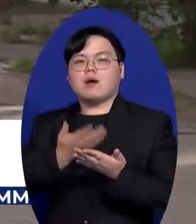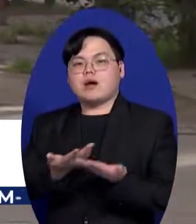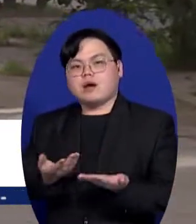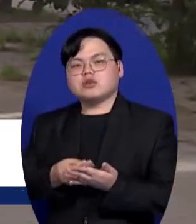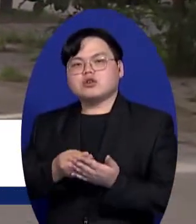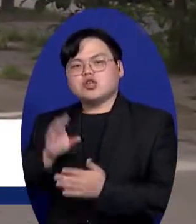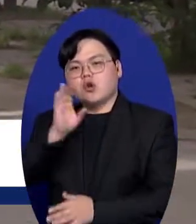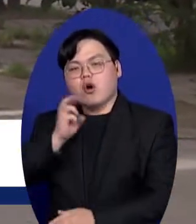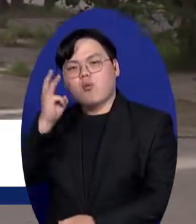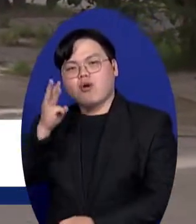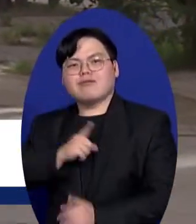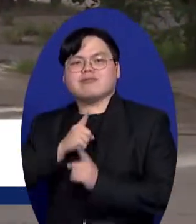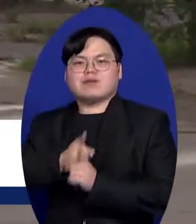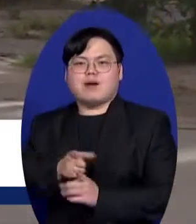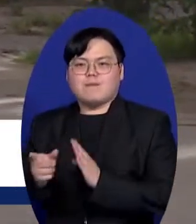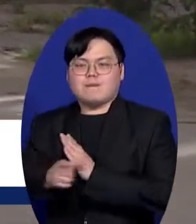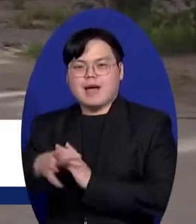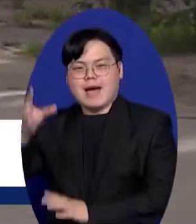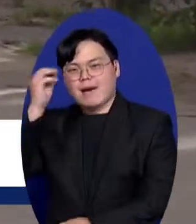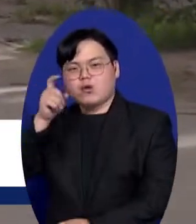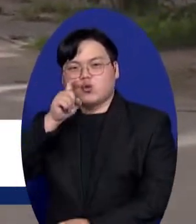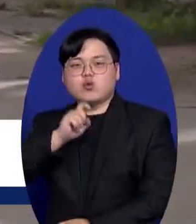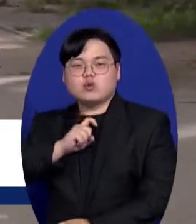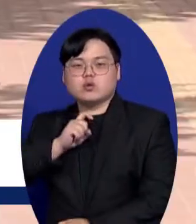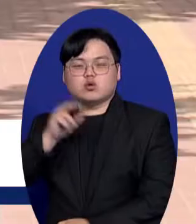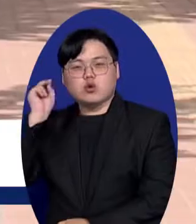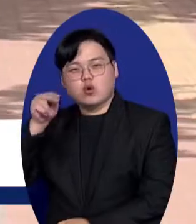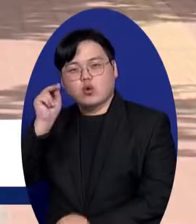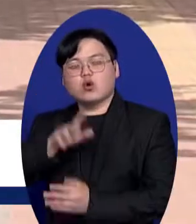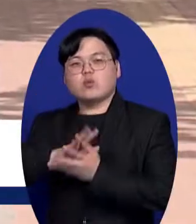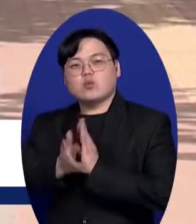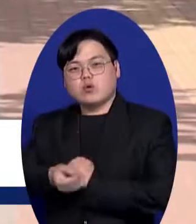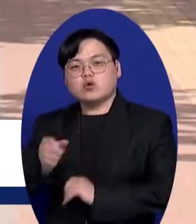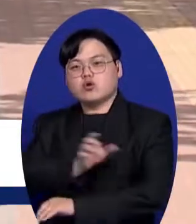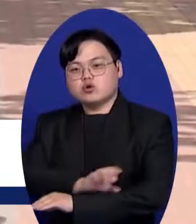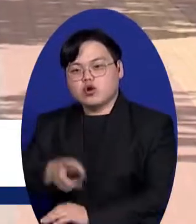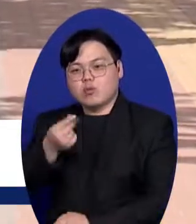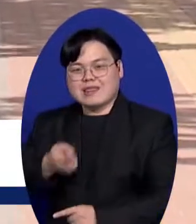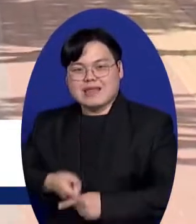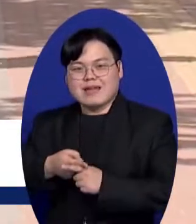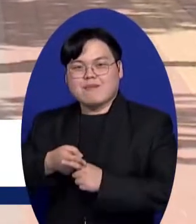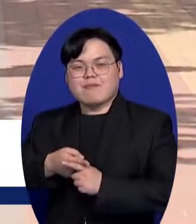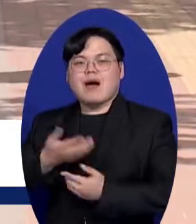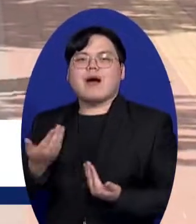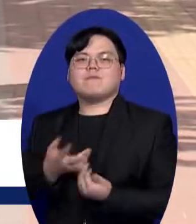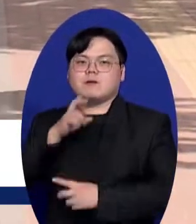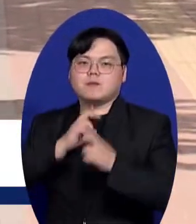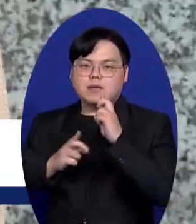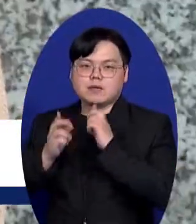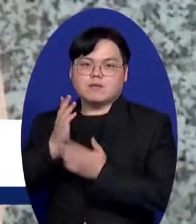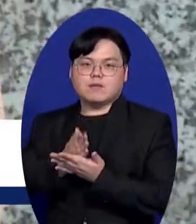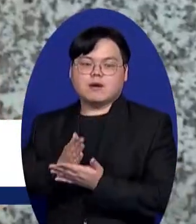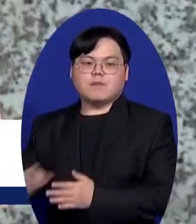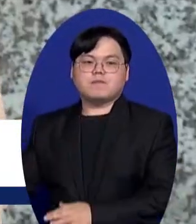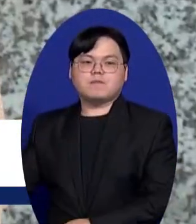сонирхол мөрөөдөлтөд хөтлөгдөн мэрэгжил эзэмшгээр суралцаж байгаа ч сургалтын төлбөр нэмэгдсэн нь хүндрэлтэй байгааг тэрээр ярьлаа.